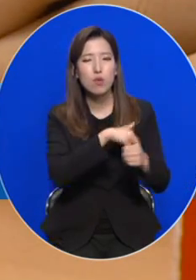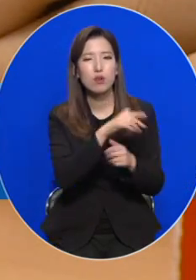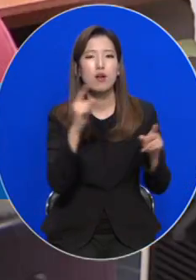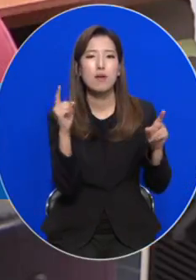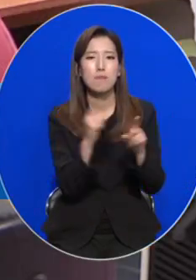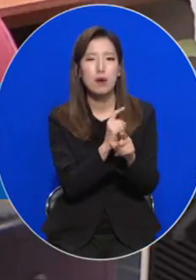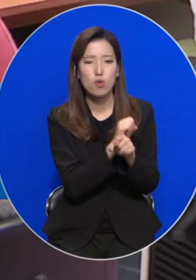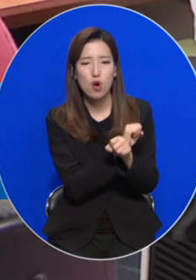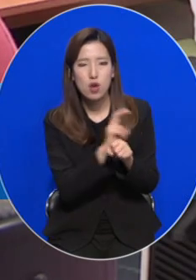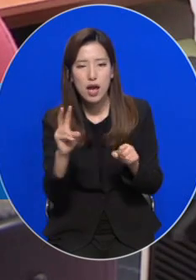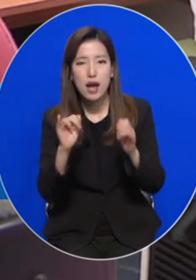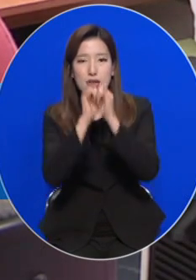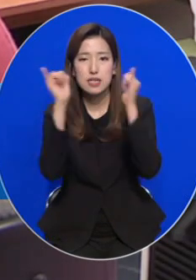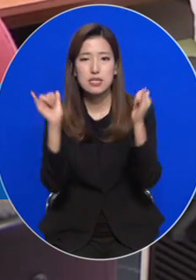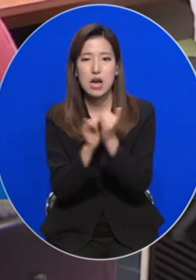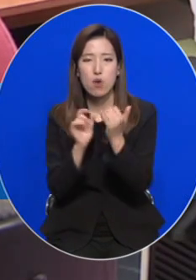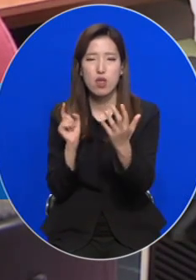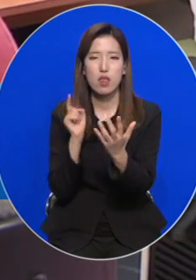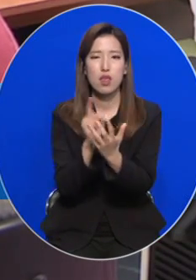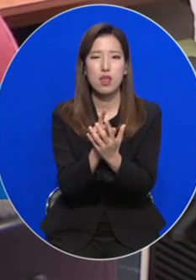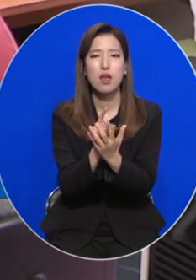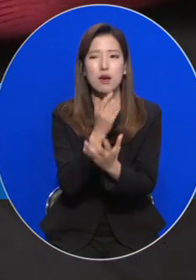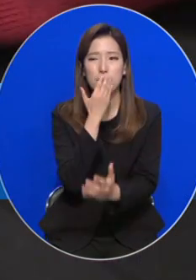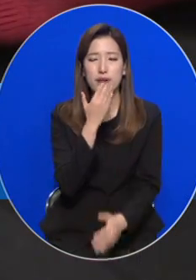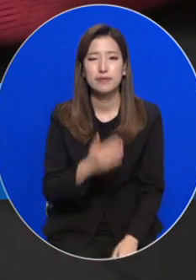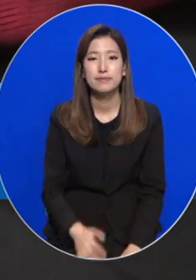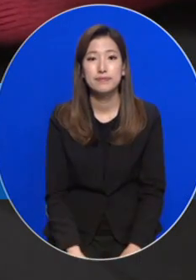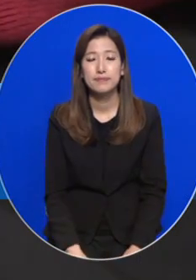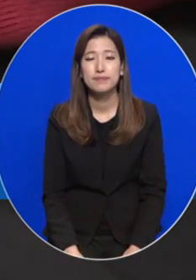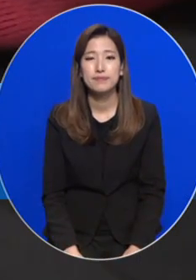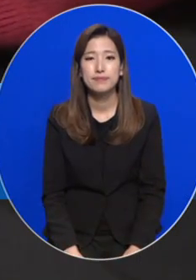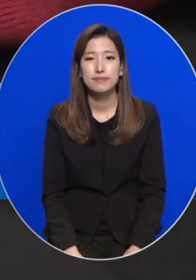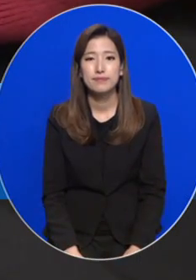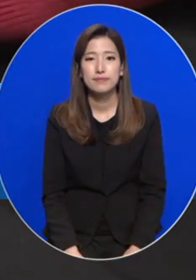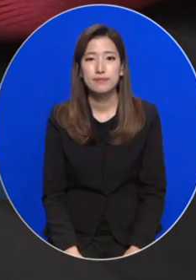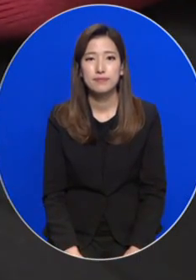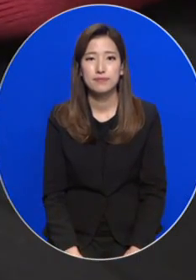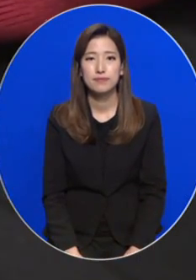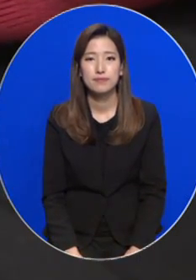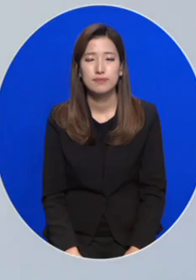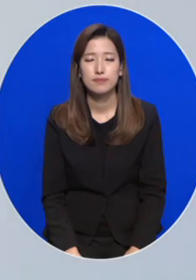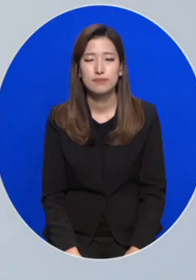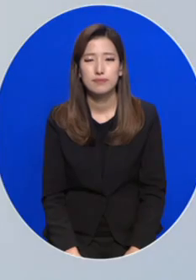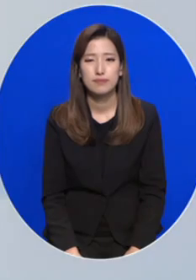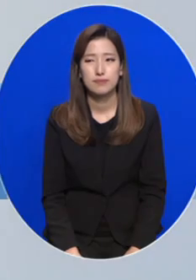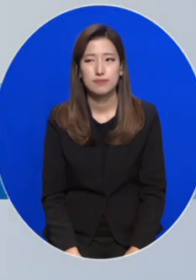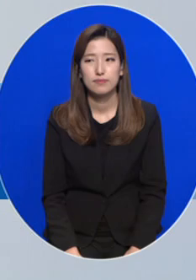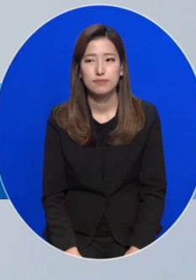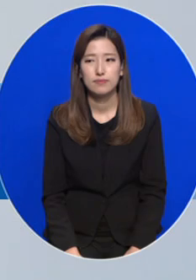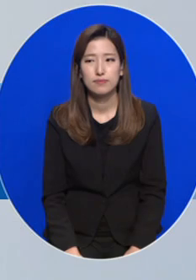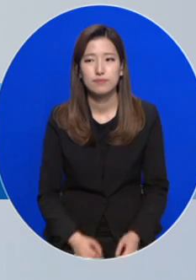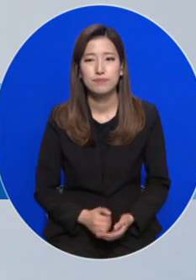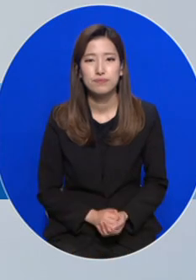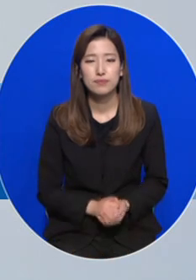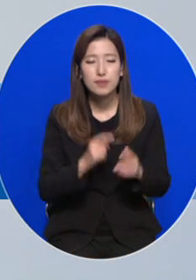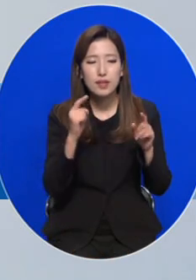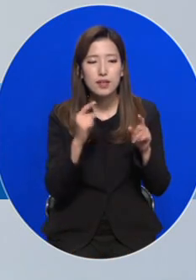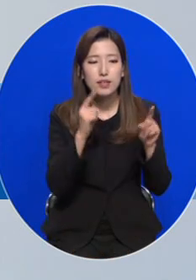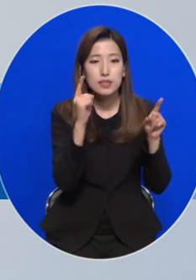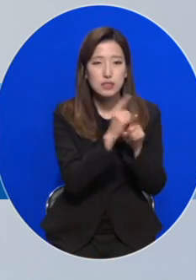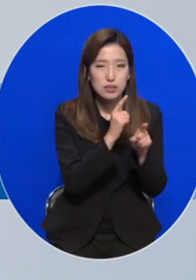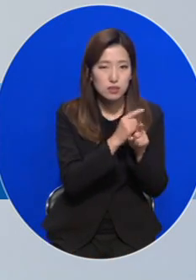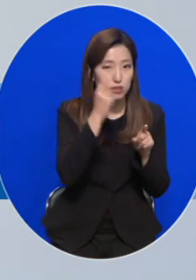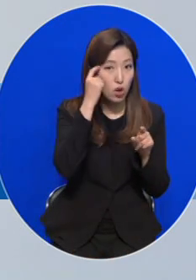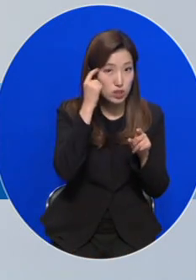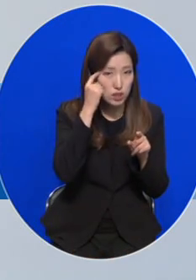권고했습니다. 치료 감호소에 의료 인력을 충원하고 전문가 양성 등을 주문했습니다. 치료 감호소가 치료적 사법의